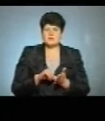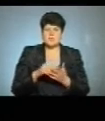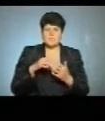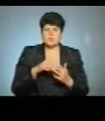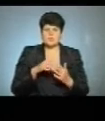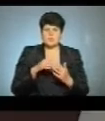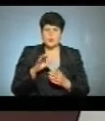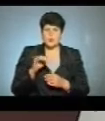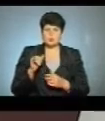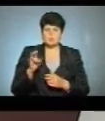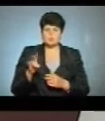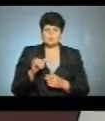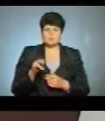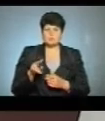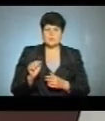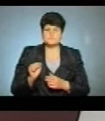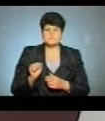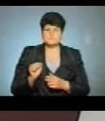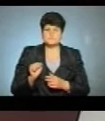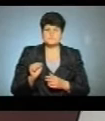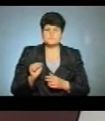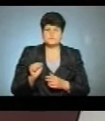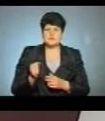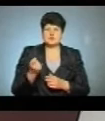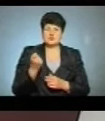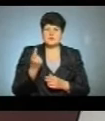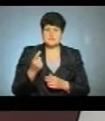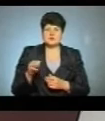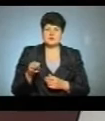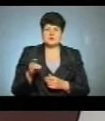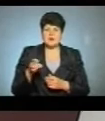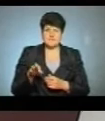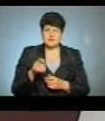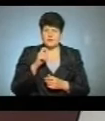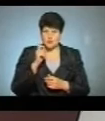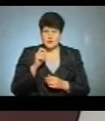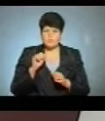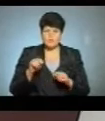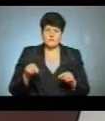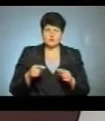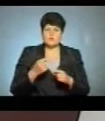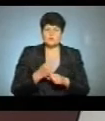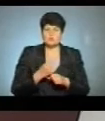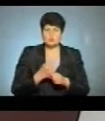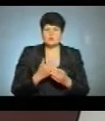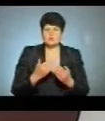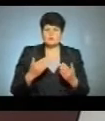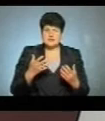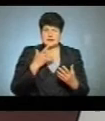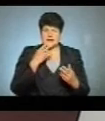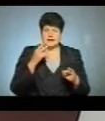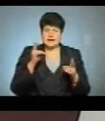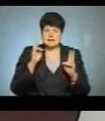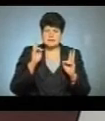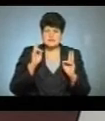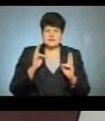бойових дій УНУПА. З 11 травня в Україні зможуть відновити роботу музеї, салони краси, стоматології